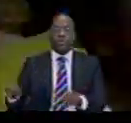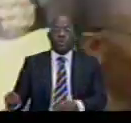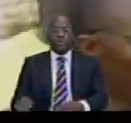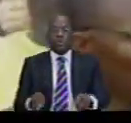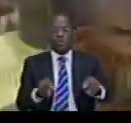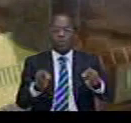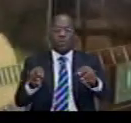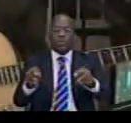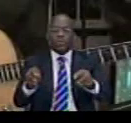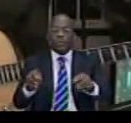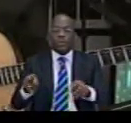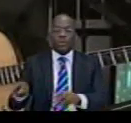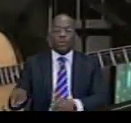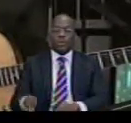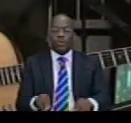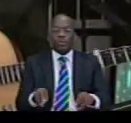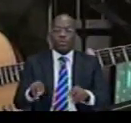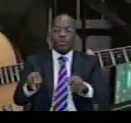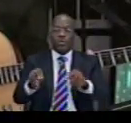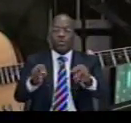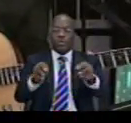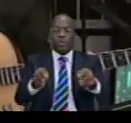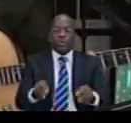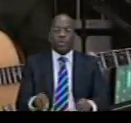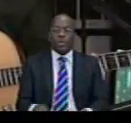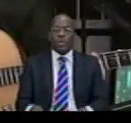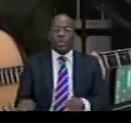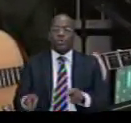oh, agis, je t'en supplie,